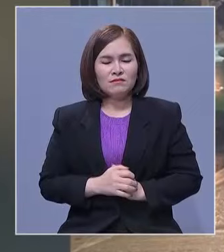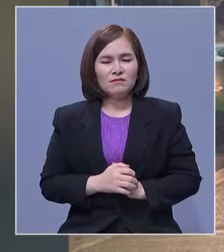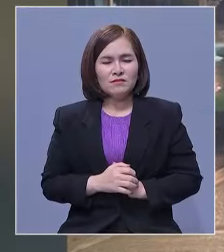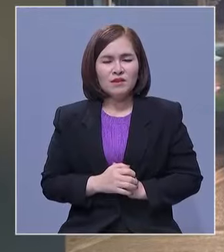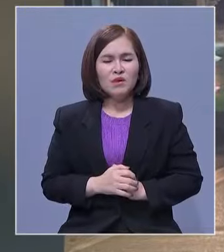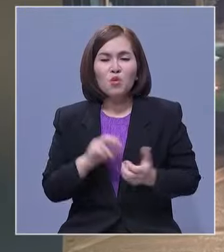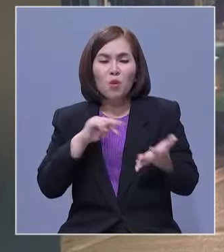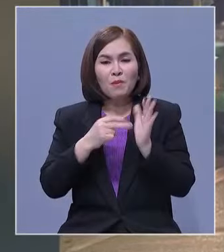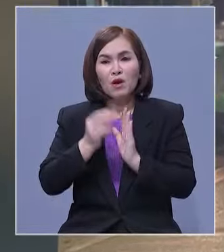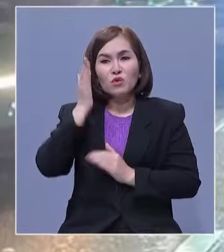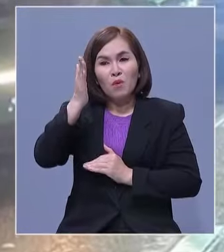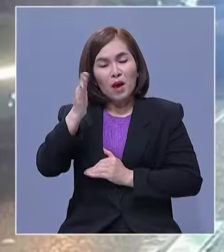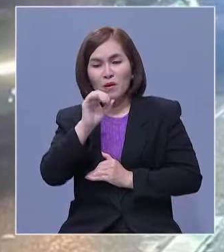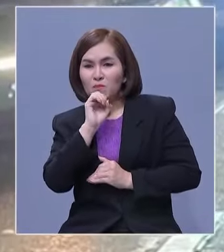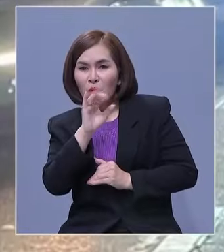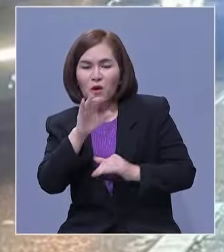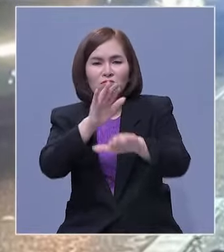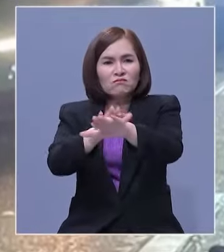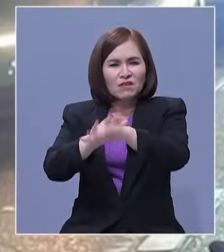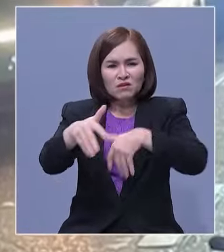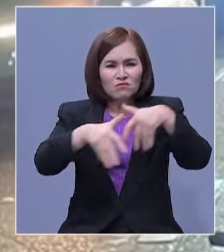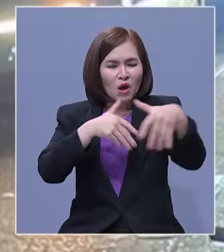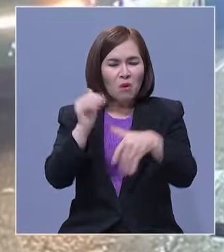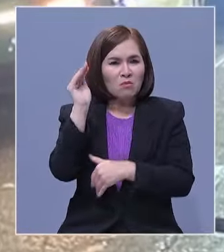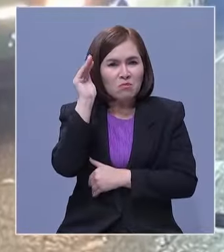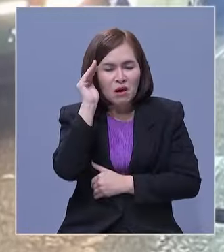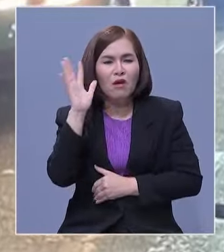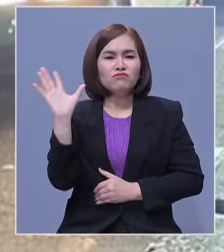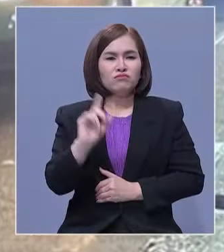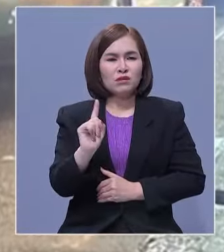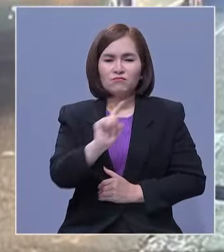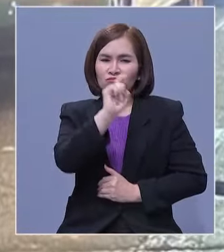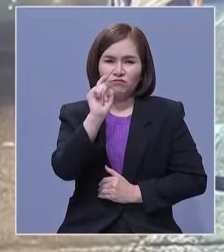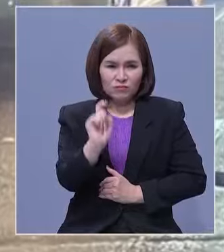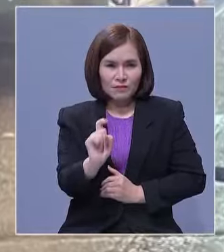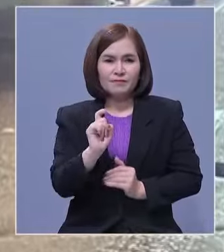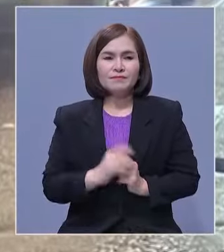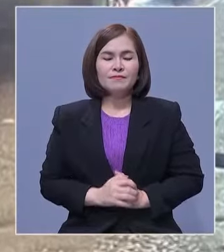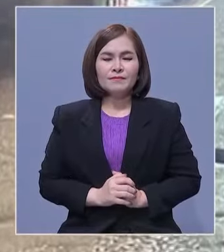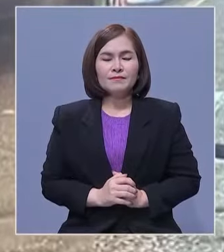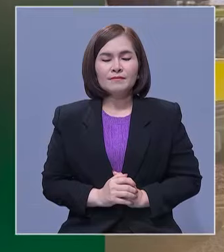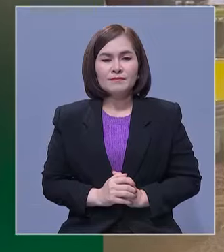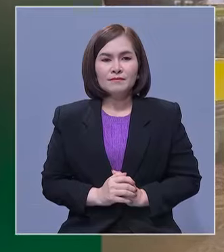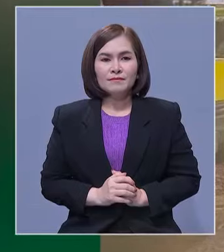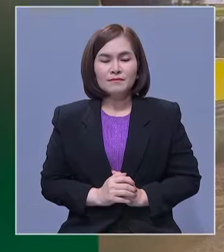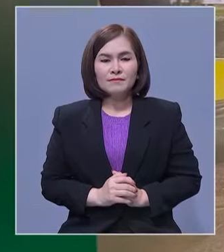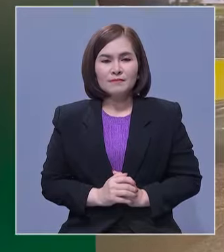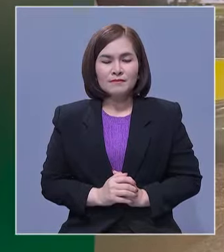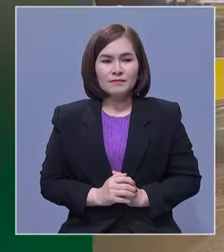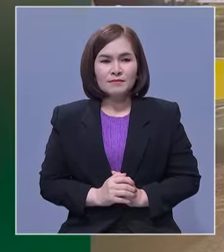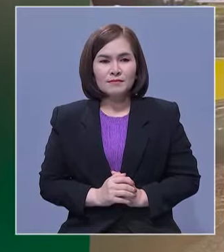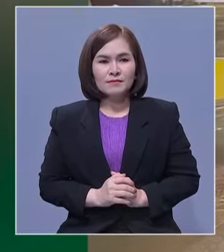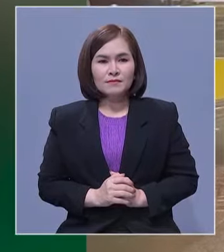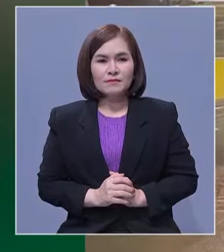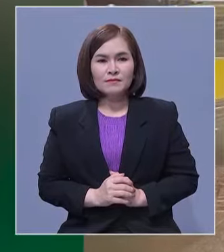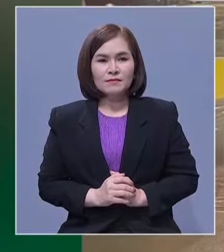กฎหมายคุณจะไปบอกประชาชนทั่วไปให้เขารักษากฎหมายได้อย่างไรค่ะจริงๆก็คือว่าเป็น